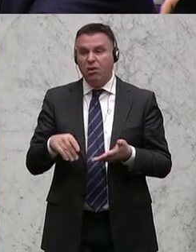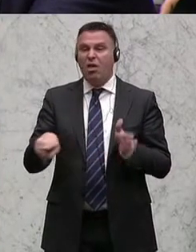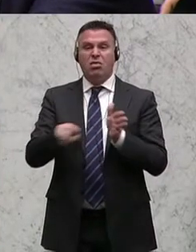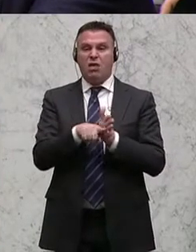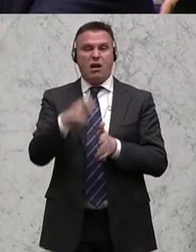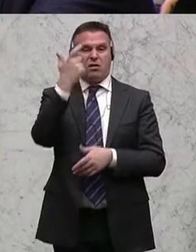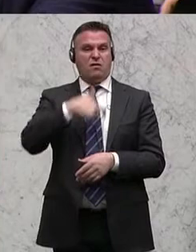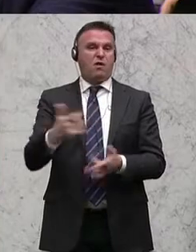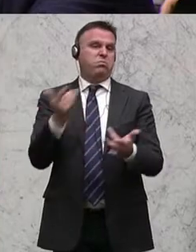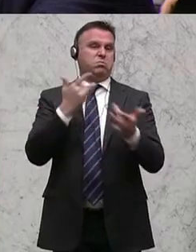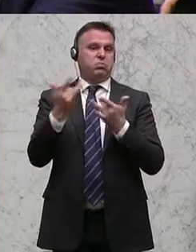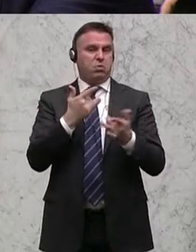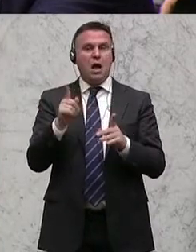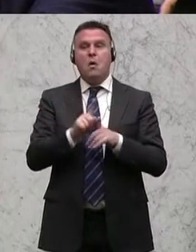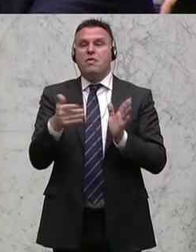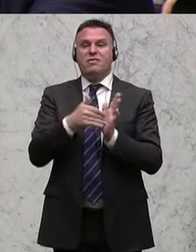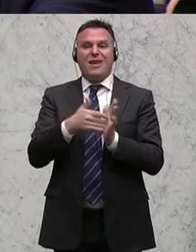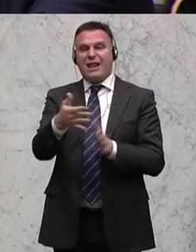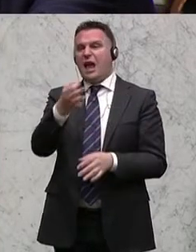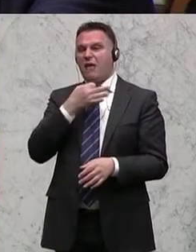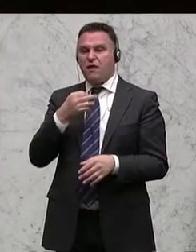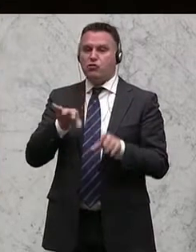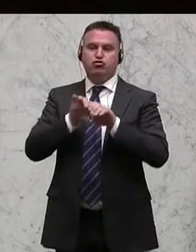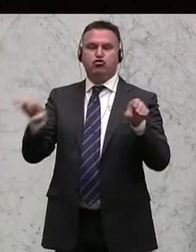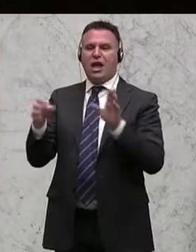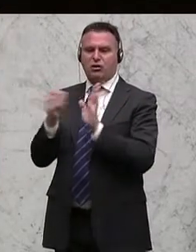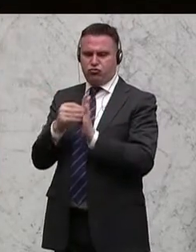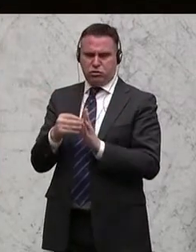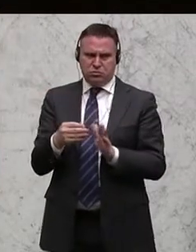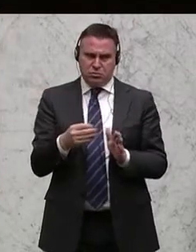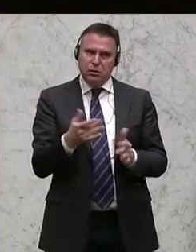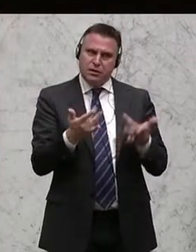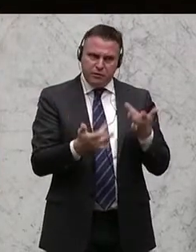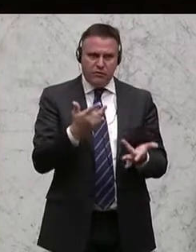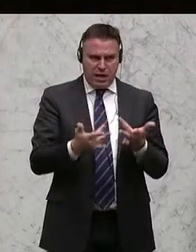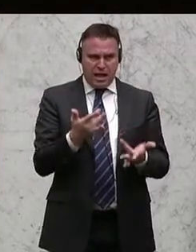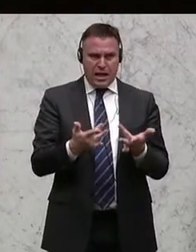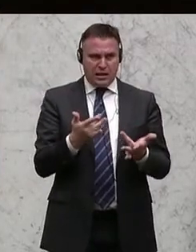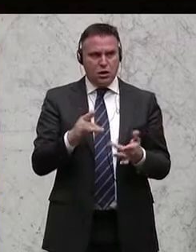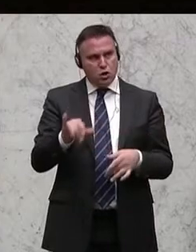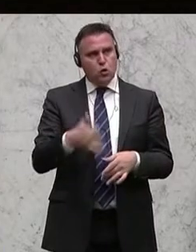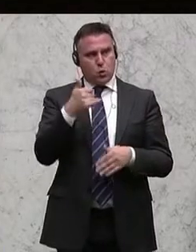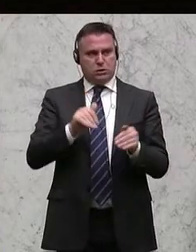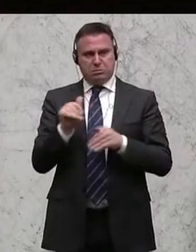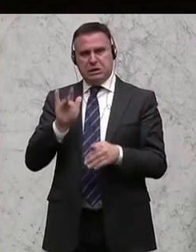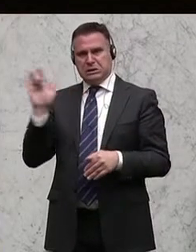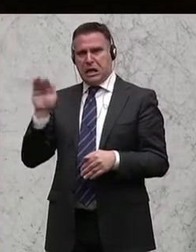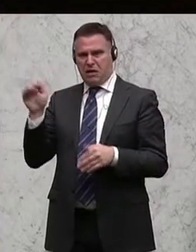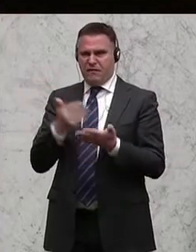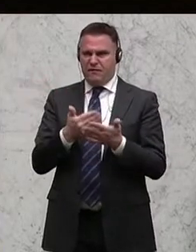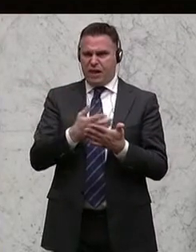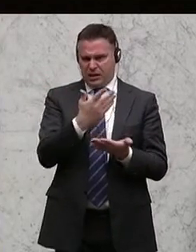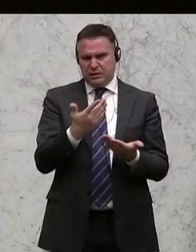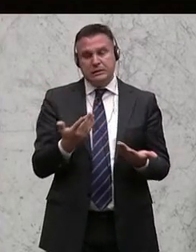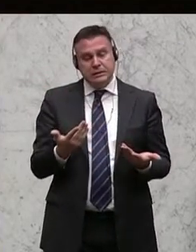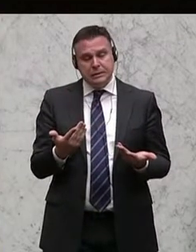im Standard, da gibt es vielleicht eine dringliche Anfrage. Das ist unglaublich, da gibt es vielleicht eine dringliche Anfrage an den Justizminister oder dergleichen.